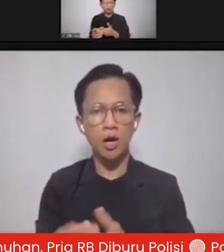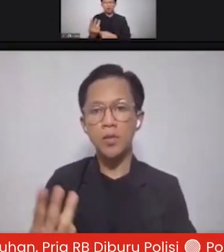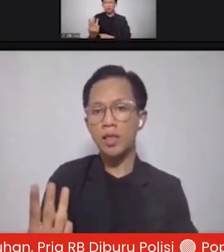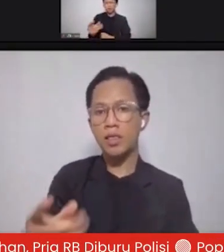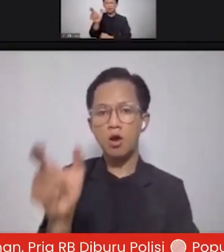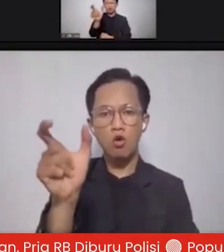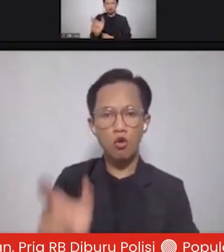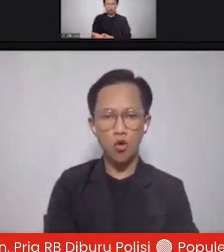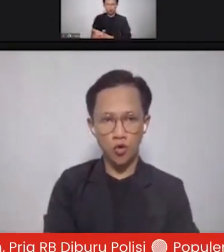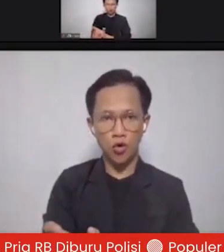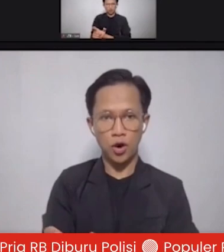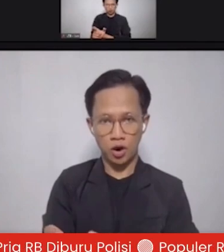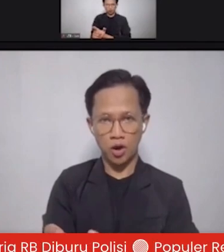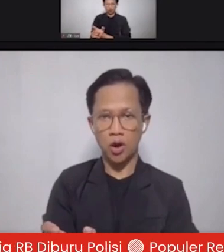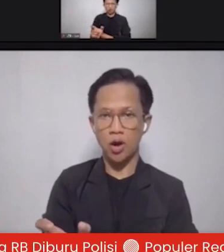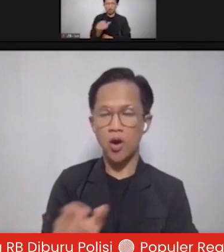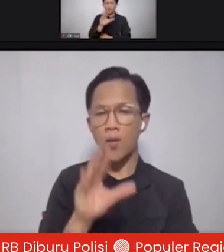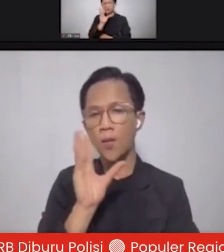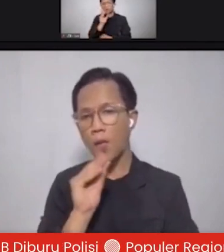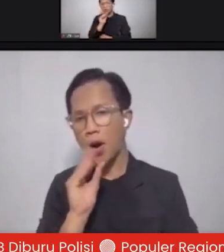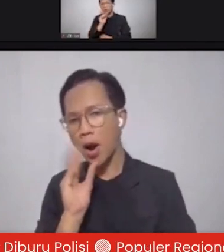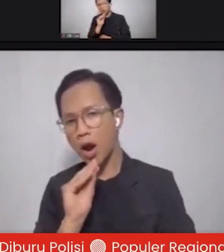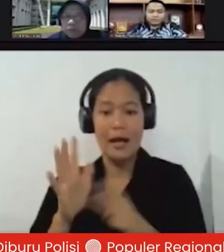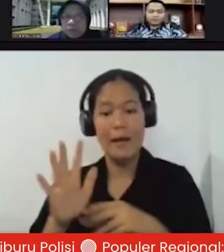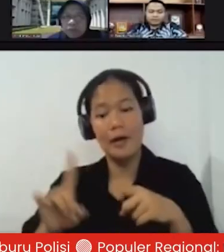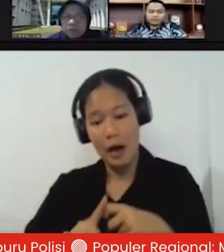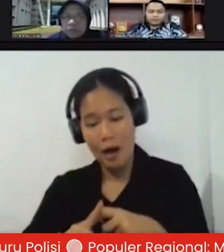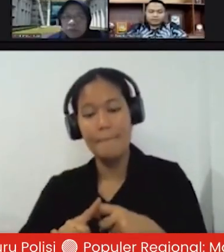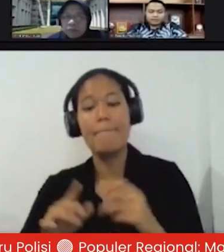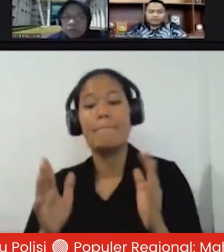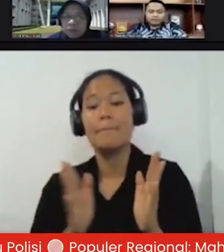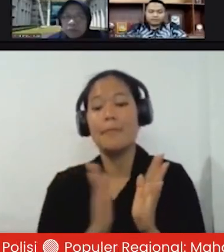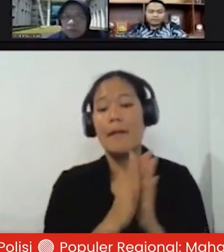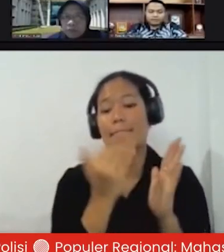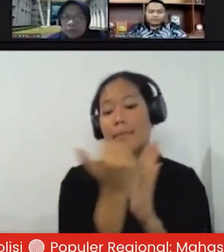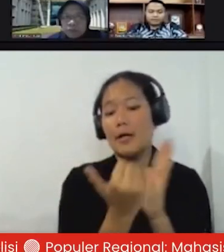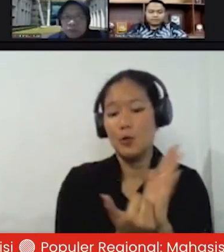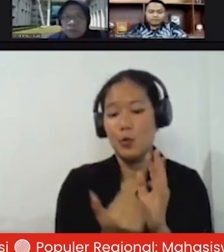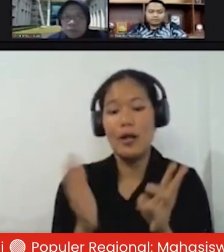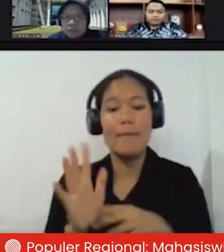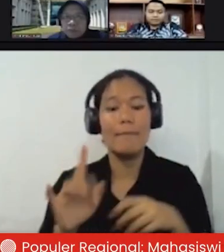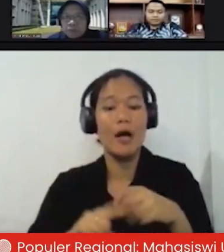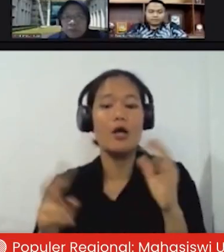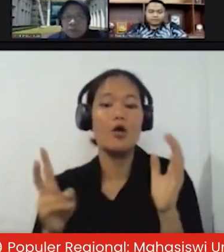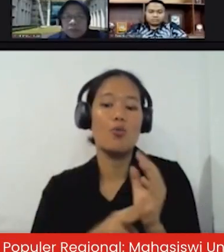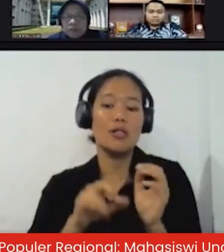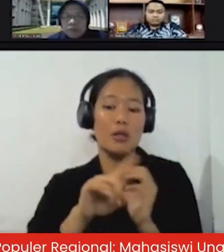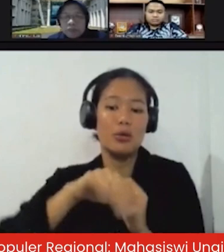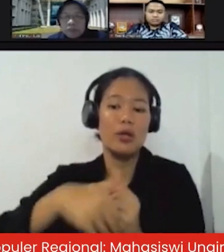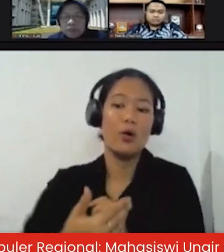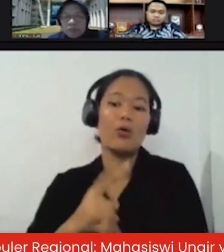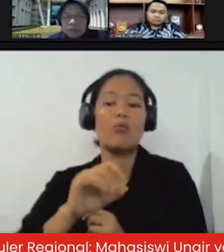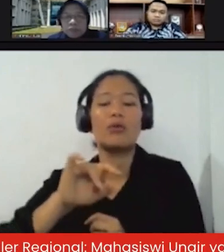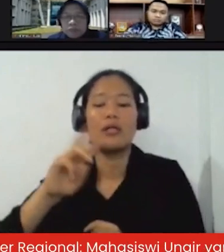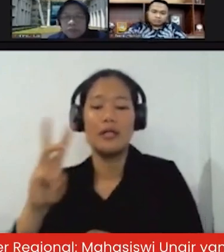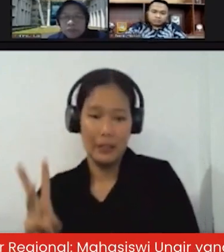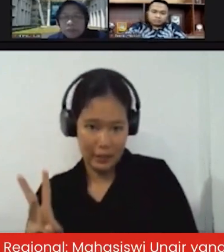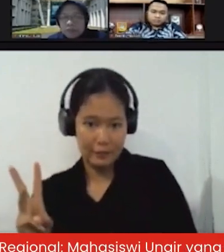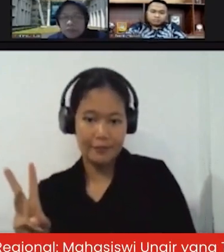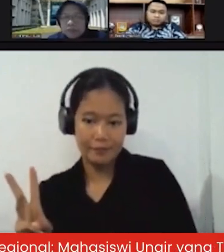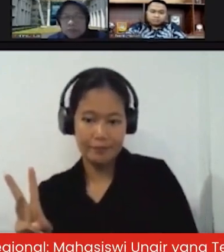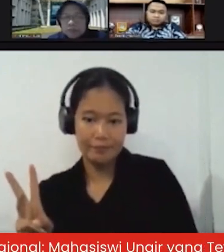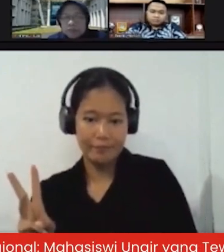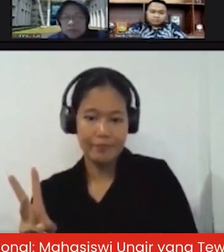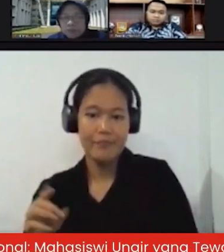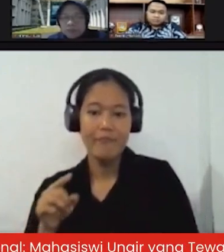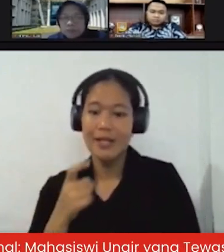pendapat berbeda satu orang Saya persilakan dan peraturan Mahkamah Konstitusi Nomor 1 Tahun 2023